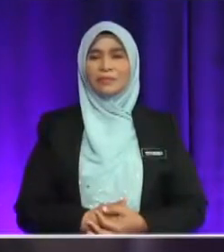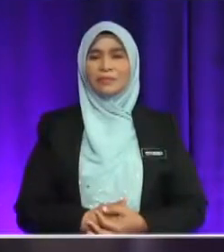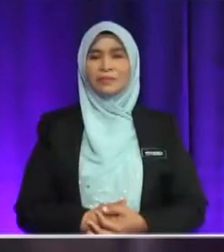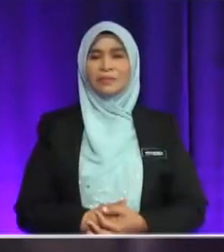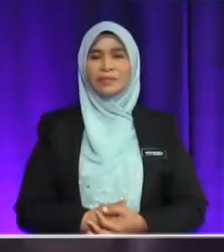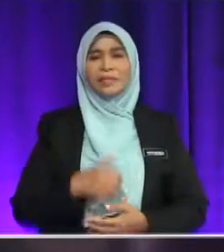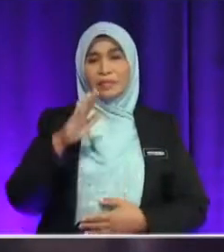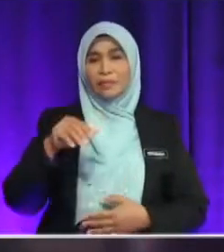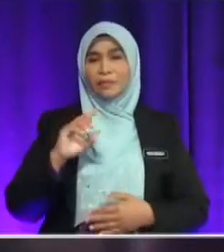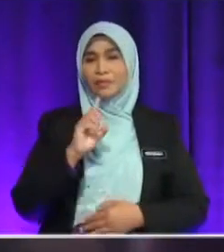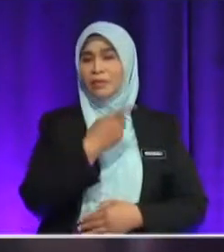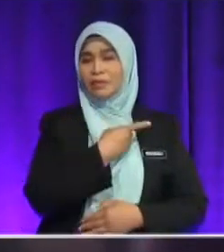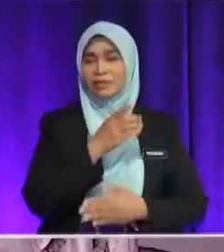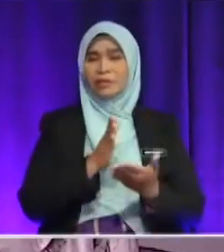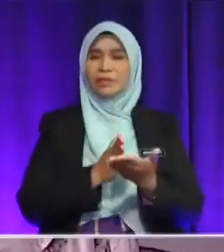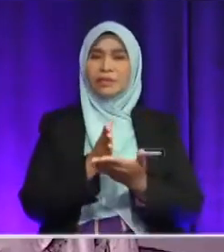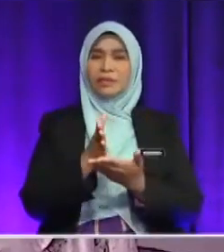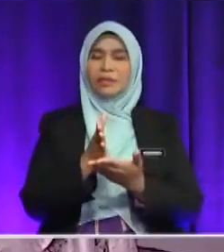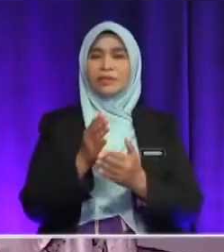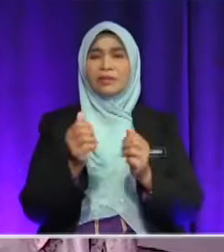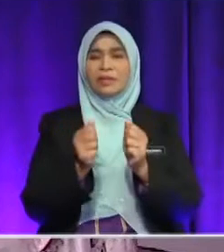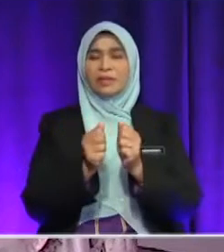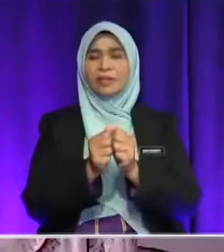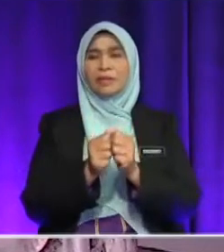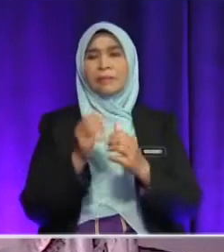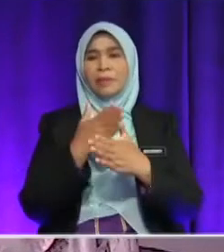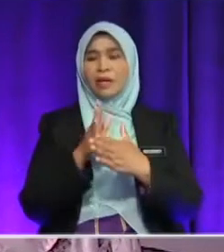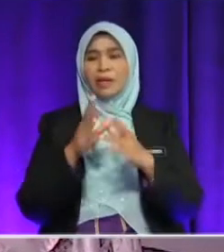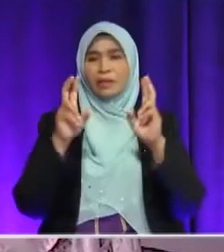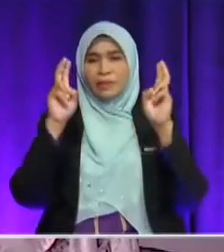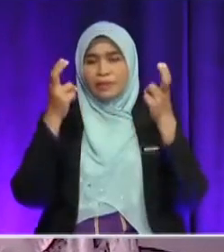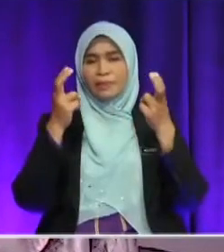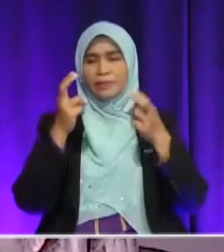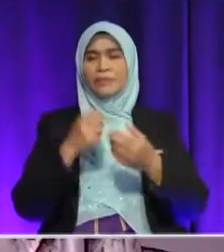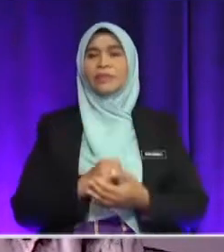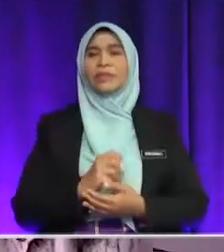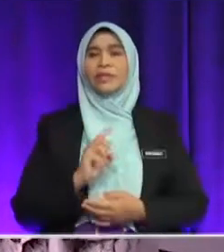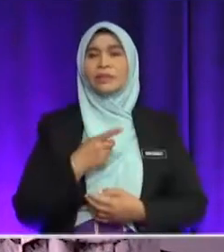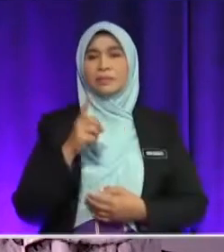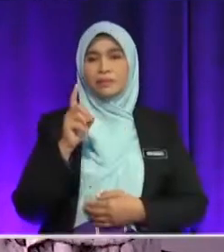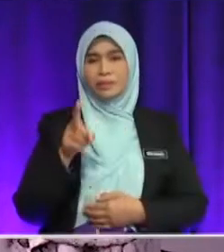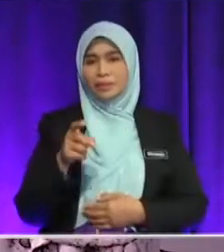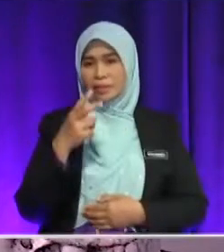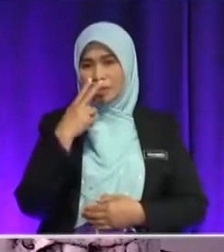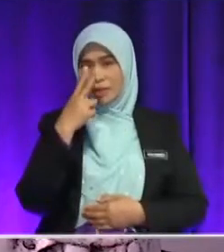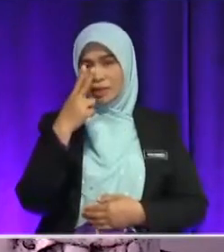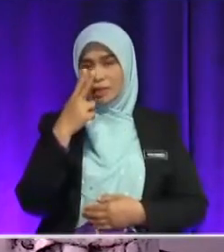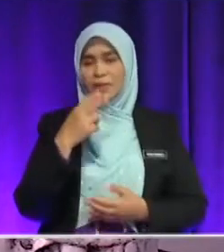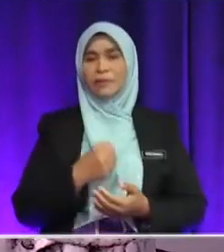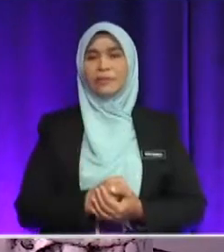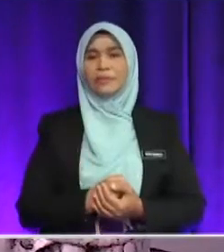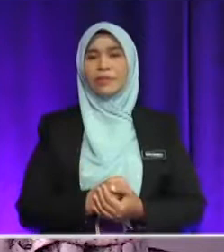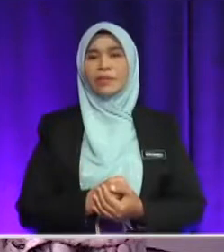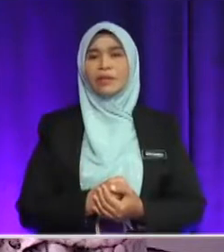sebelum kita menuliskan dengan asap topik itu Sudahlah pasti kita kene opo nih